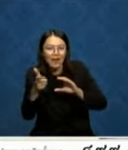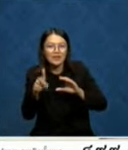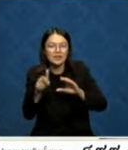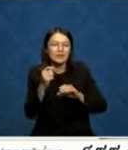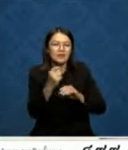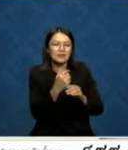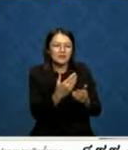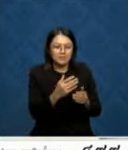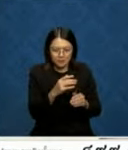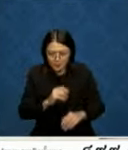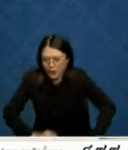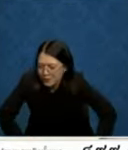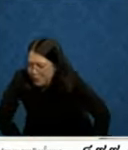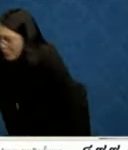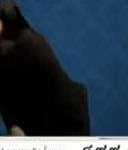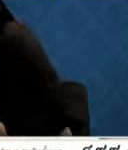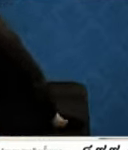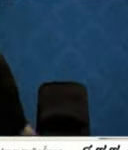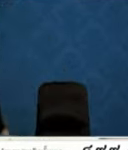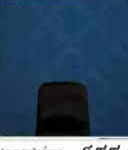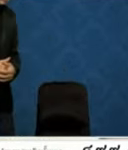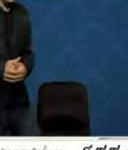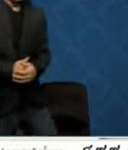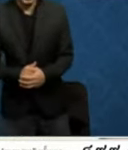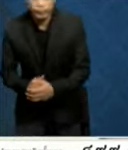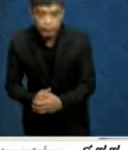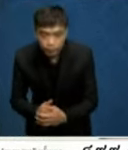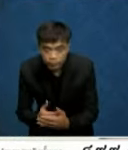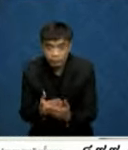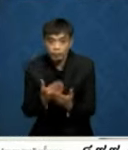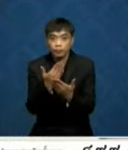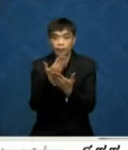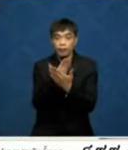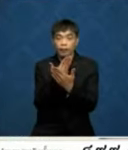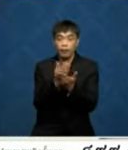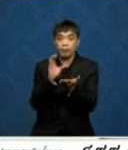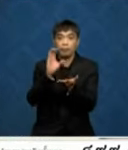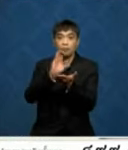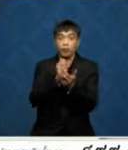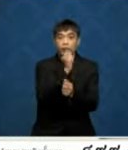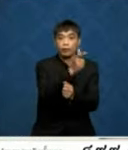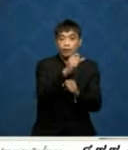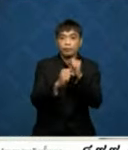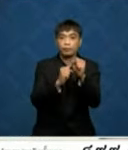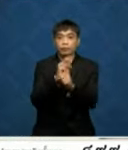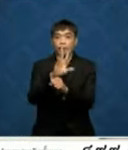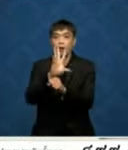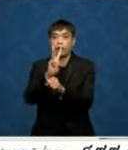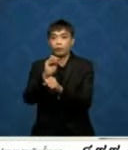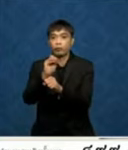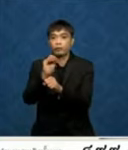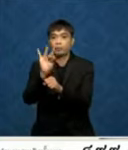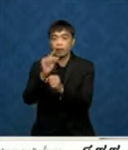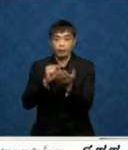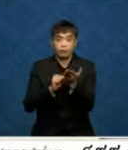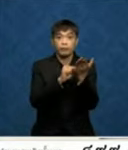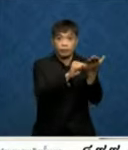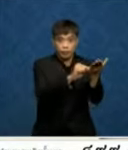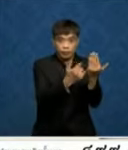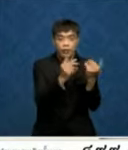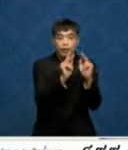ปีในขณะที่งบประมาณรายจ่ายปี68ซึ่งกำลังเสนอให้การให้คณะกรรมการพิจารณาอยู่นั้น